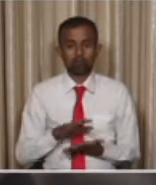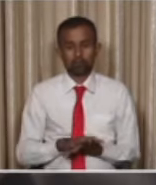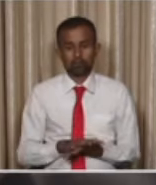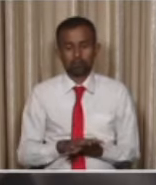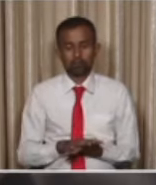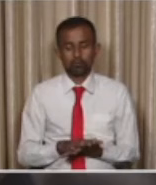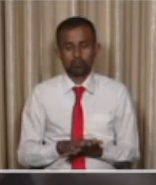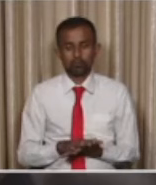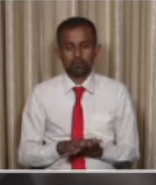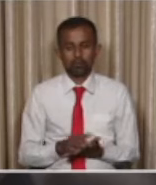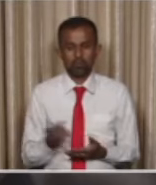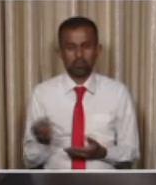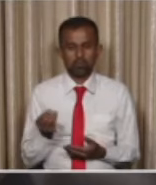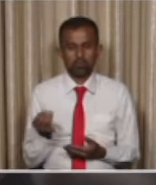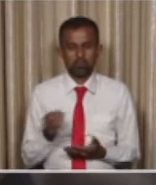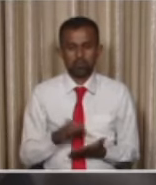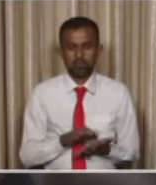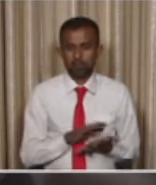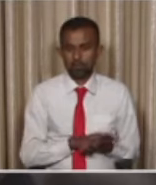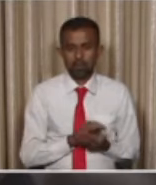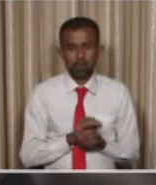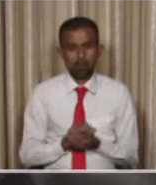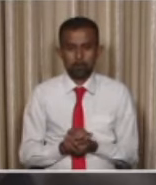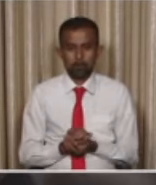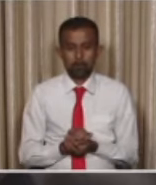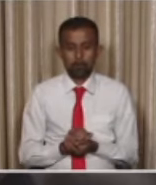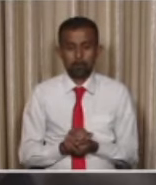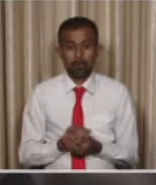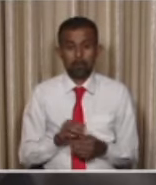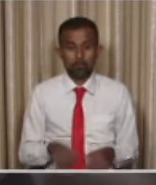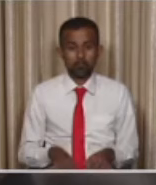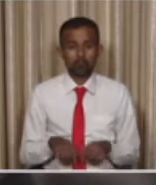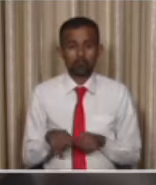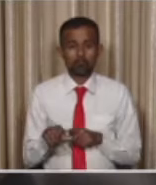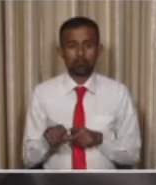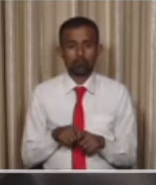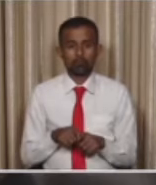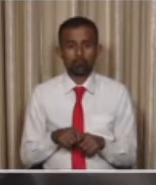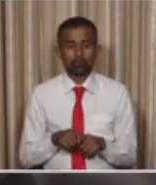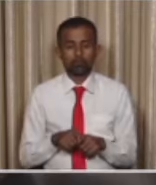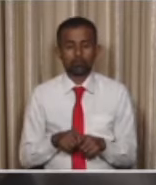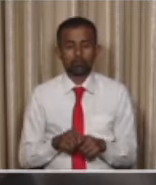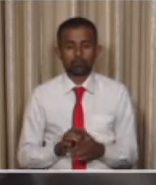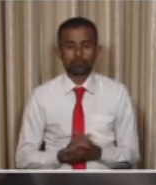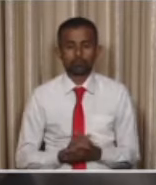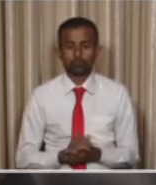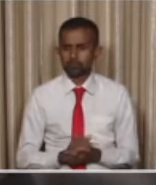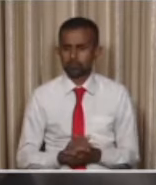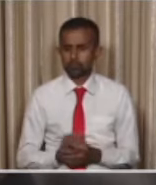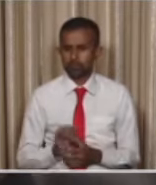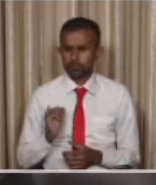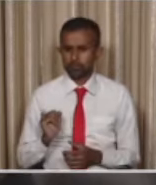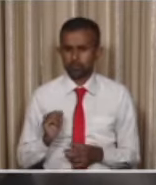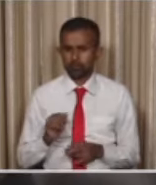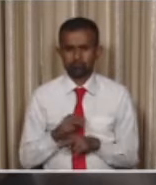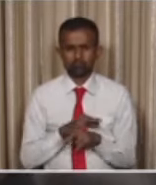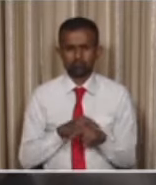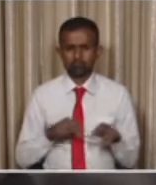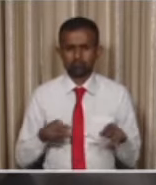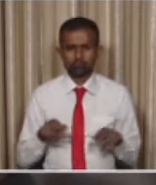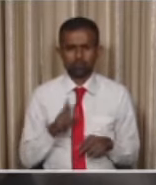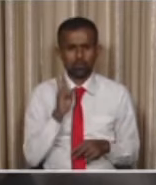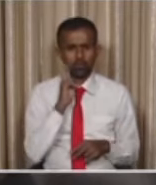விடாமல் பண்ணுவதற்காக இப்படியாக மிக மோசமான ஒரு நடத்தையிலே ரணில் விக்ரமசிங்கே